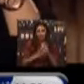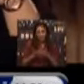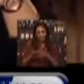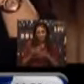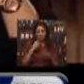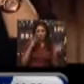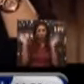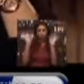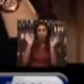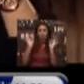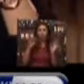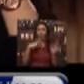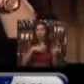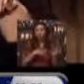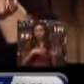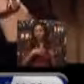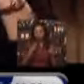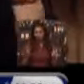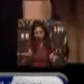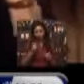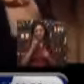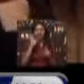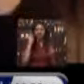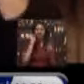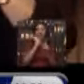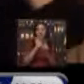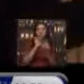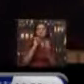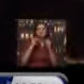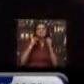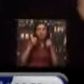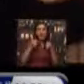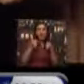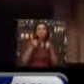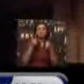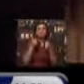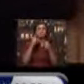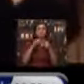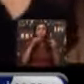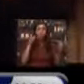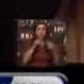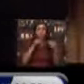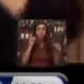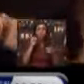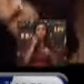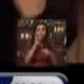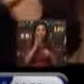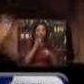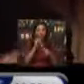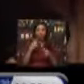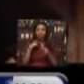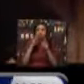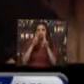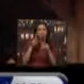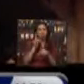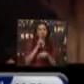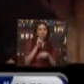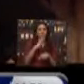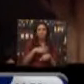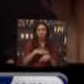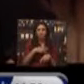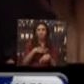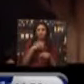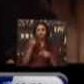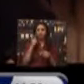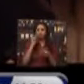عظمة يعني. مش ضروري بقى ها ها ها ونضحك ونشوف الرأس يعني، دي حاجات ما